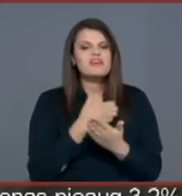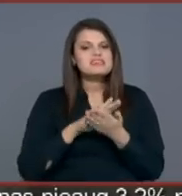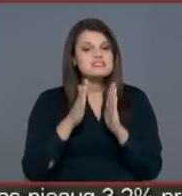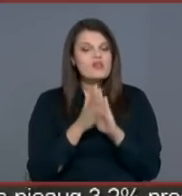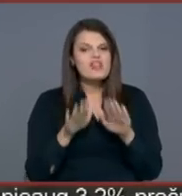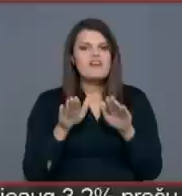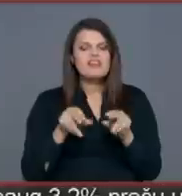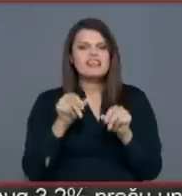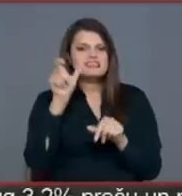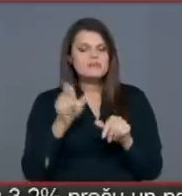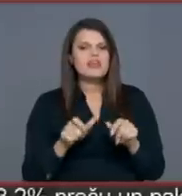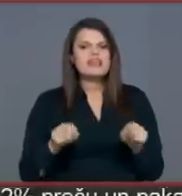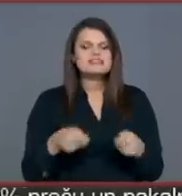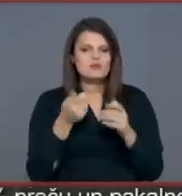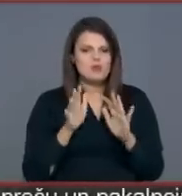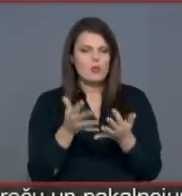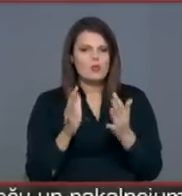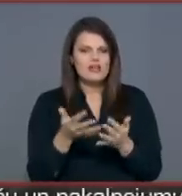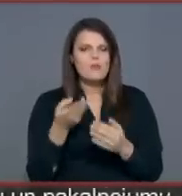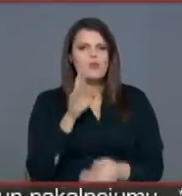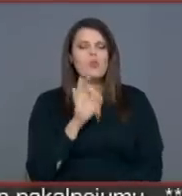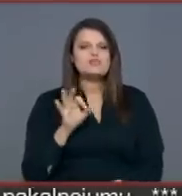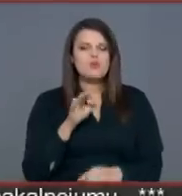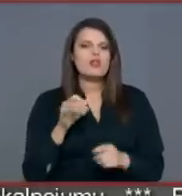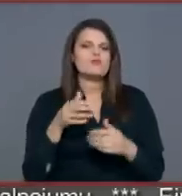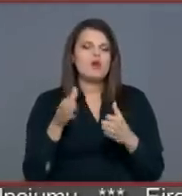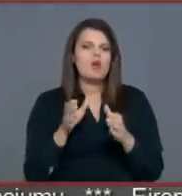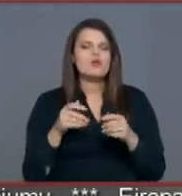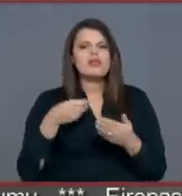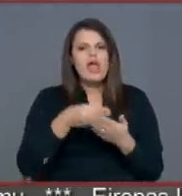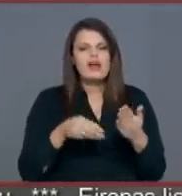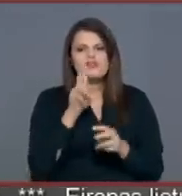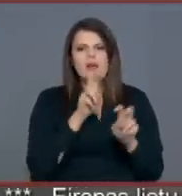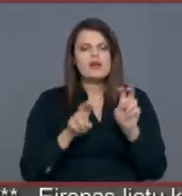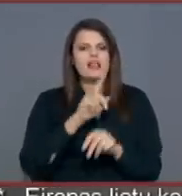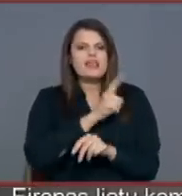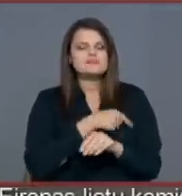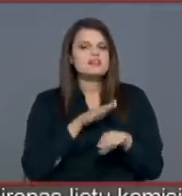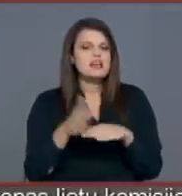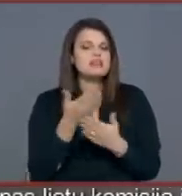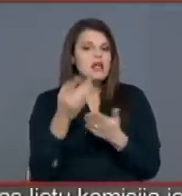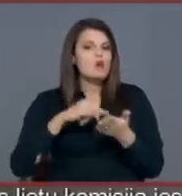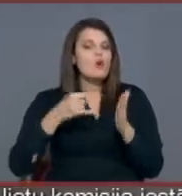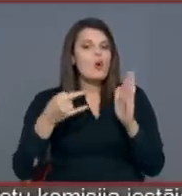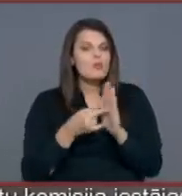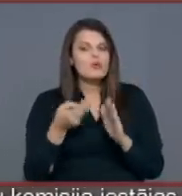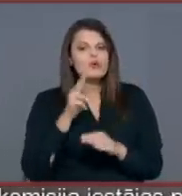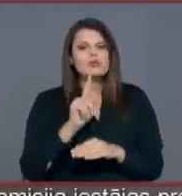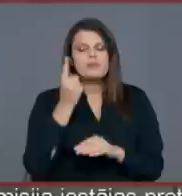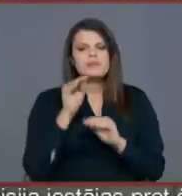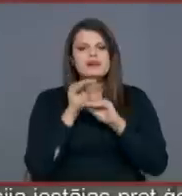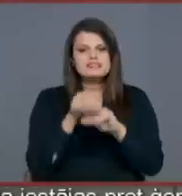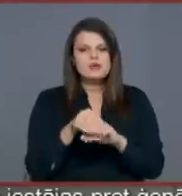vietējie zemnieki izaudzē kurināmo. Ozoliņa katli iegādē nemeklē iespējas realizēt kādu projektu, un lai arī pirmais